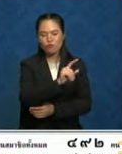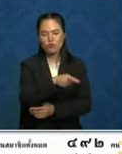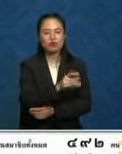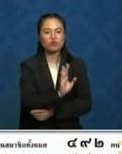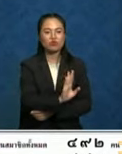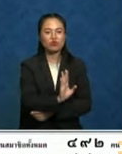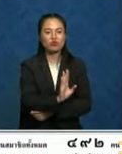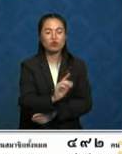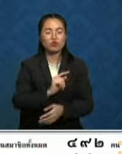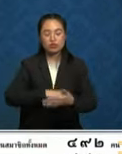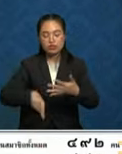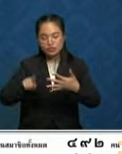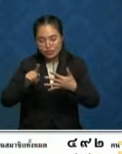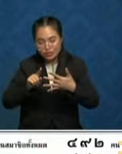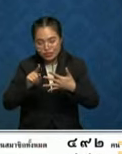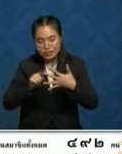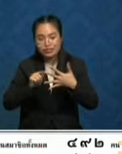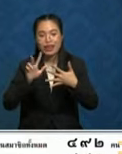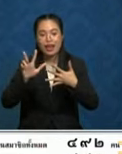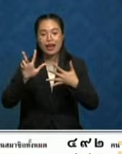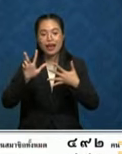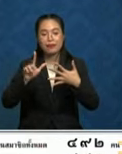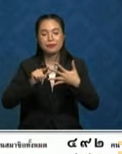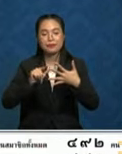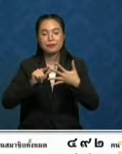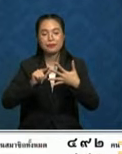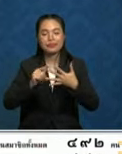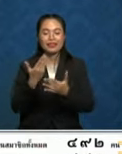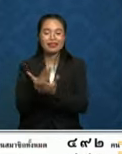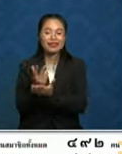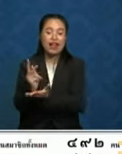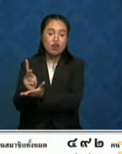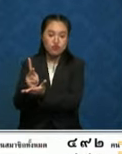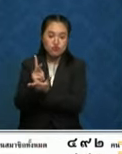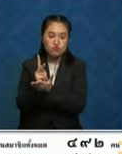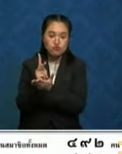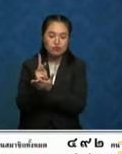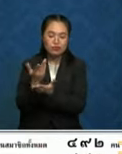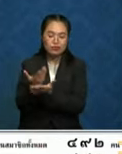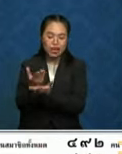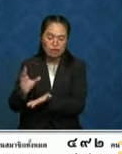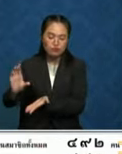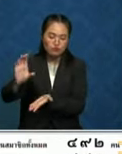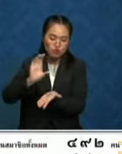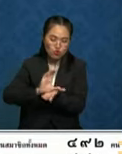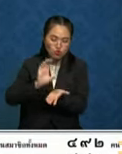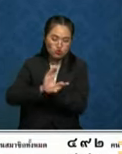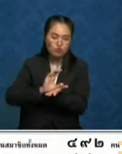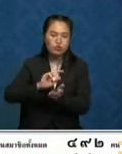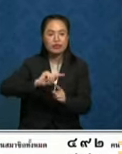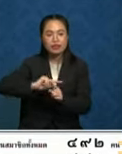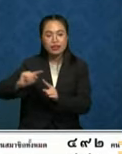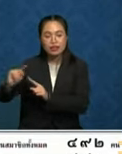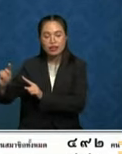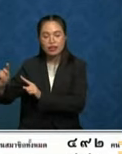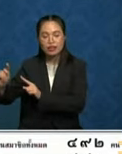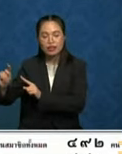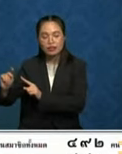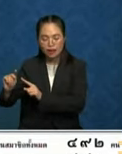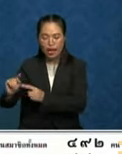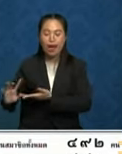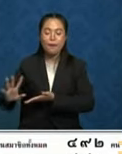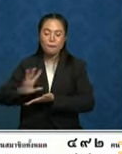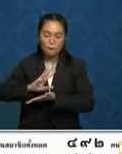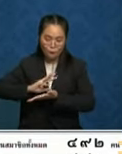3ที่มีความสำคัญในร่างพรบฉบับนี้ก็คือการกู้ยืมเงินและการลงทุนในร่างนี้มอบอำนาจให้